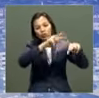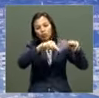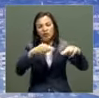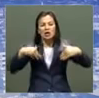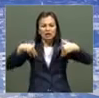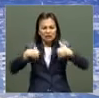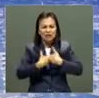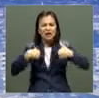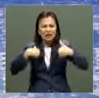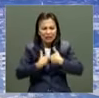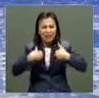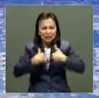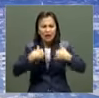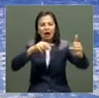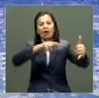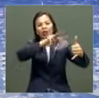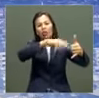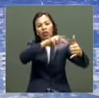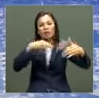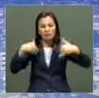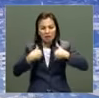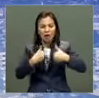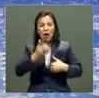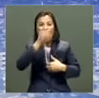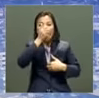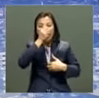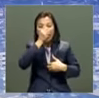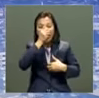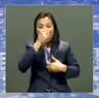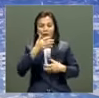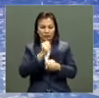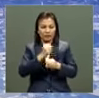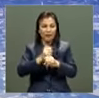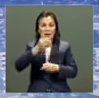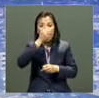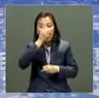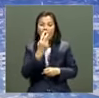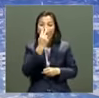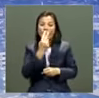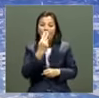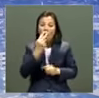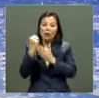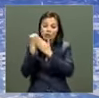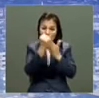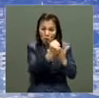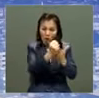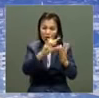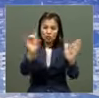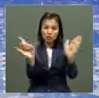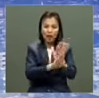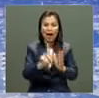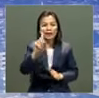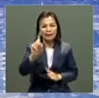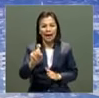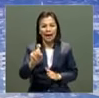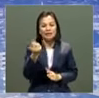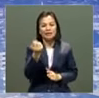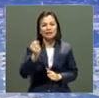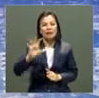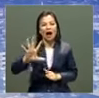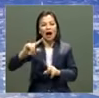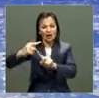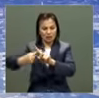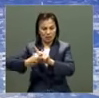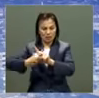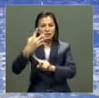เหนื่อยมากขึ้นแพทย์ได้ใส่ท่อช่วยหายใจอาการแย่ลงเรื่อยๆแล้วก็มาเสียชีวิตวันที่15เมษายน